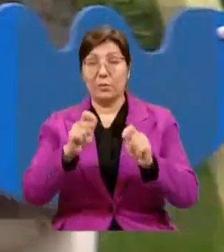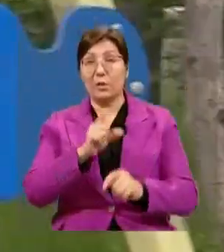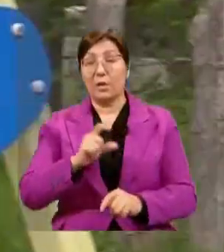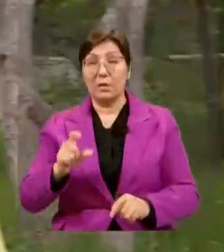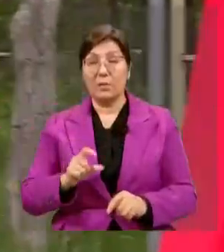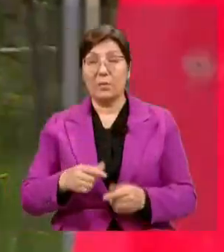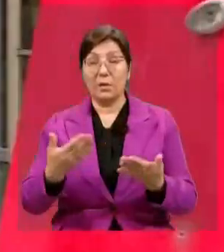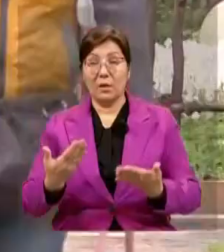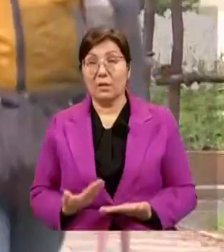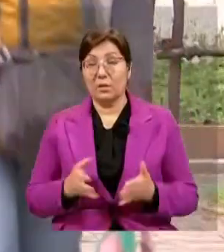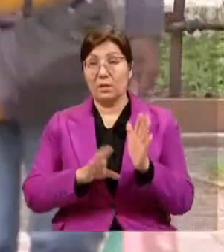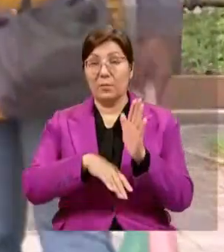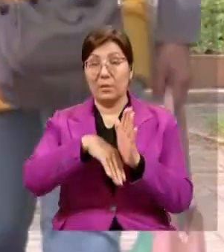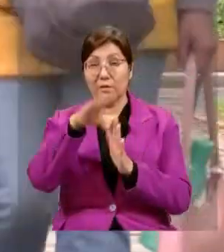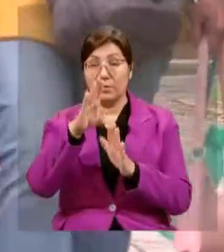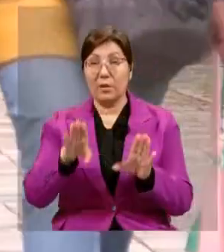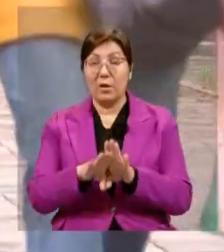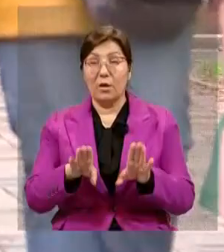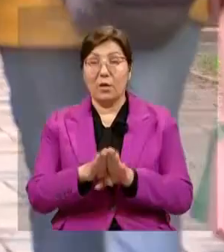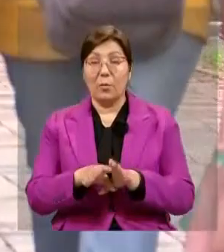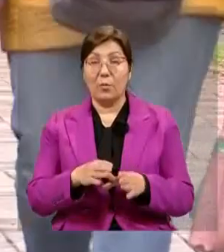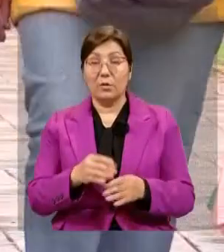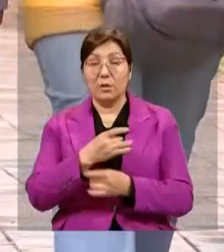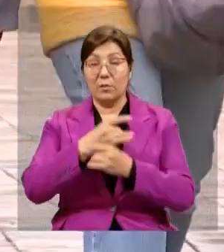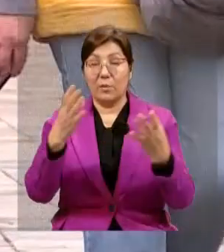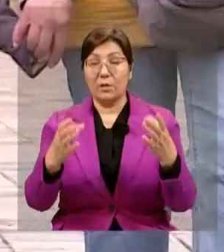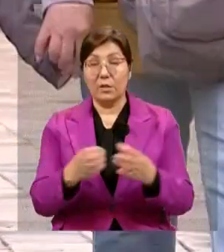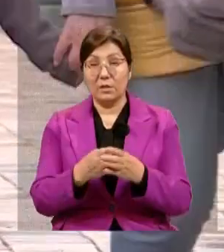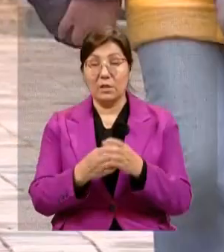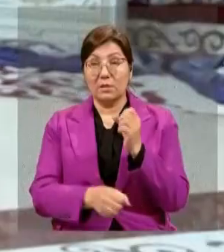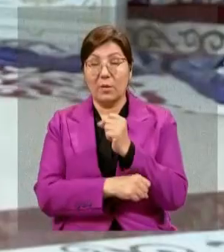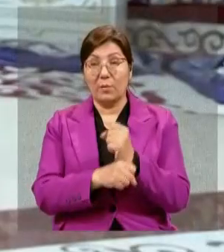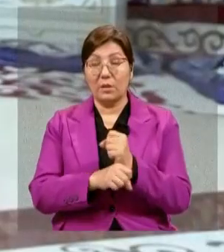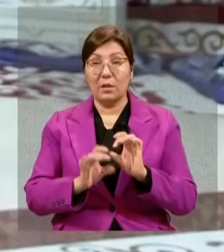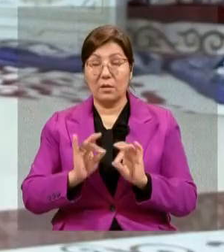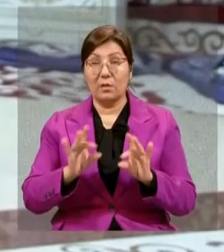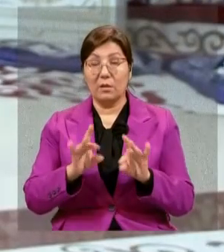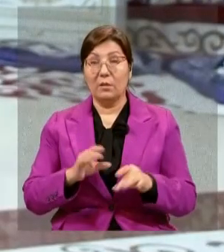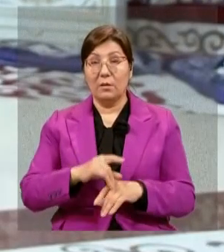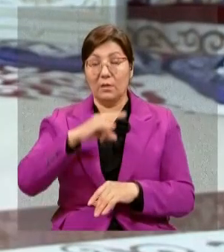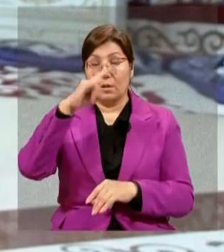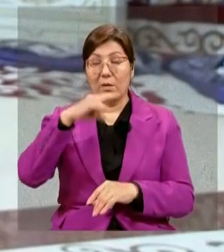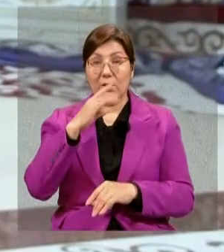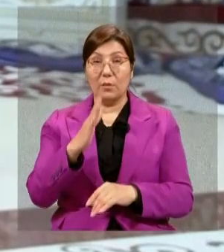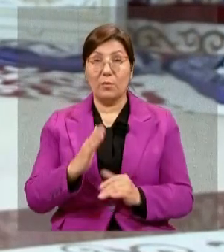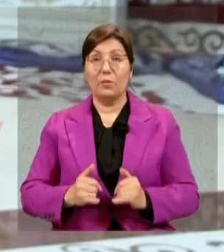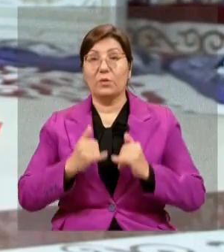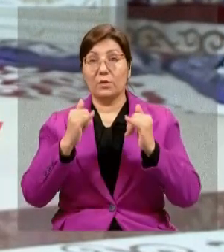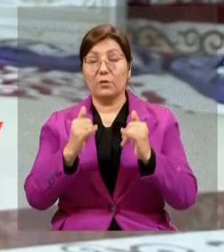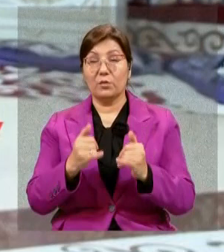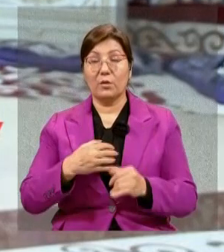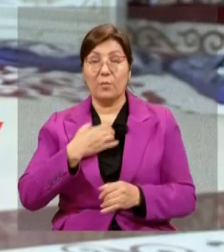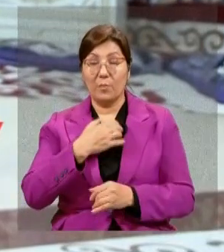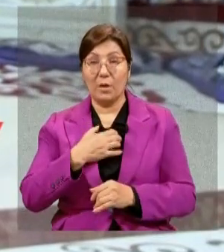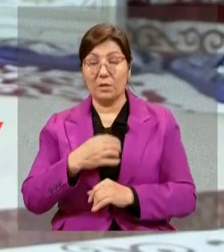әлеуметтік әл-ауқаты да жақсара түседі. Осы тұста мәдениет саласының мамандары да пікір білдірді. Қазақстанның болашағы үшін ол өте